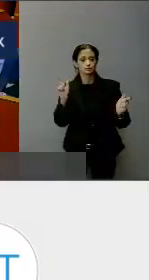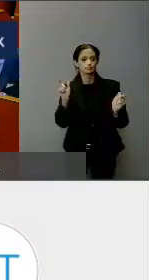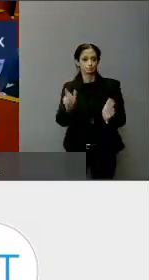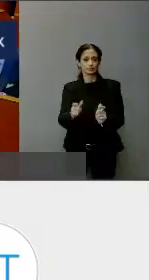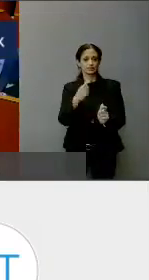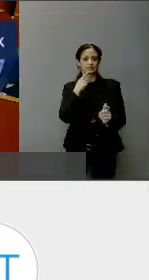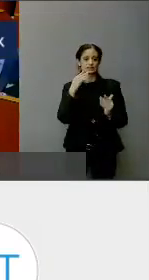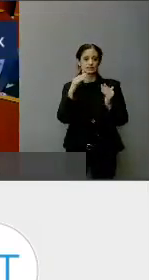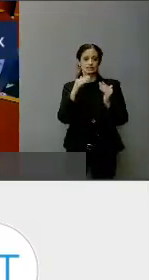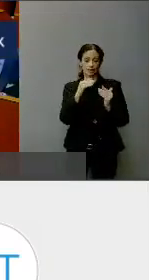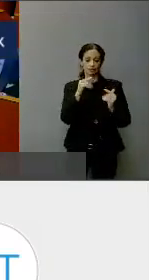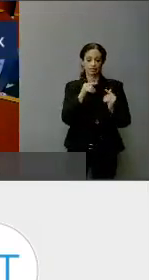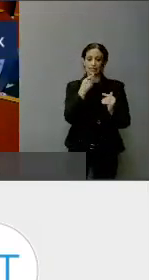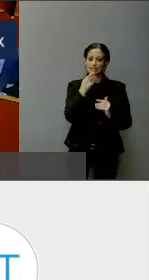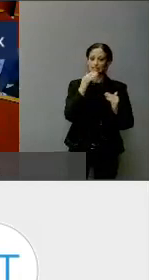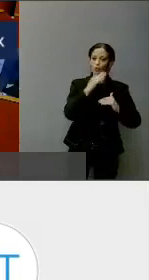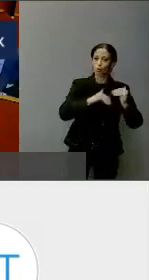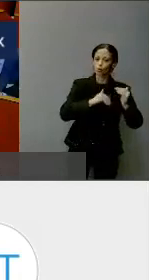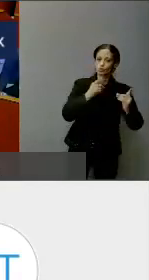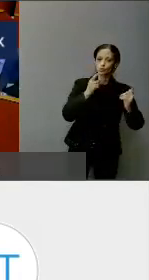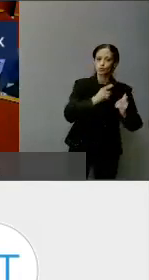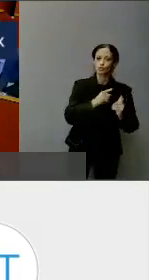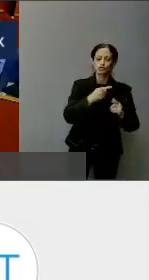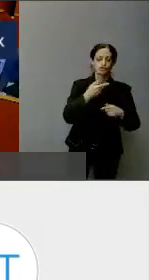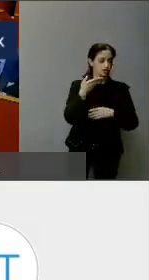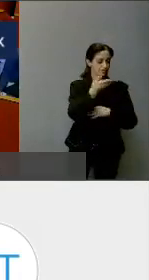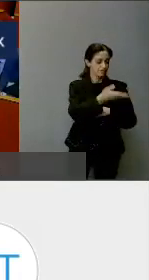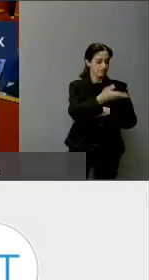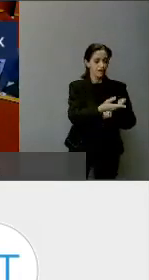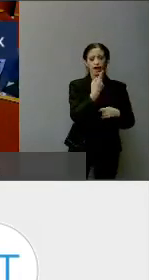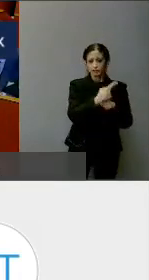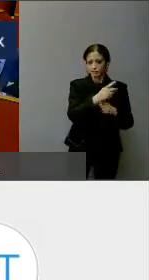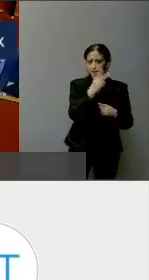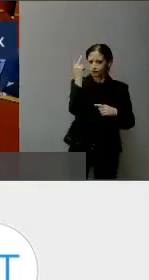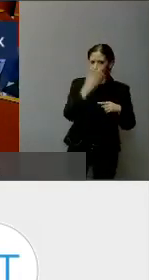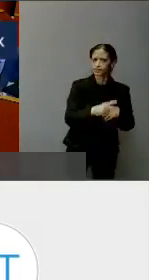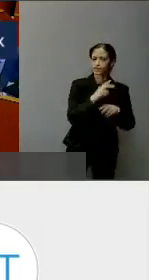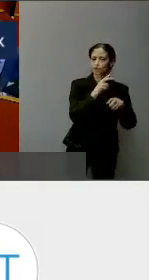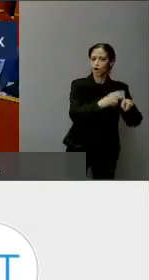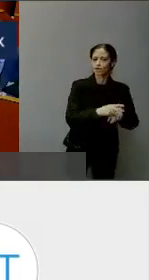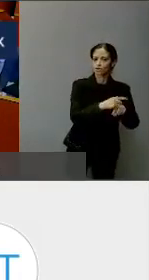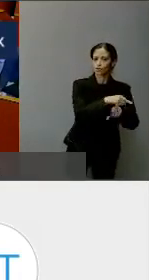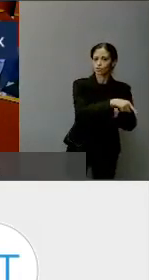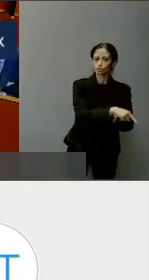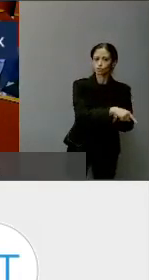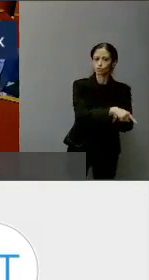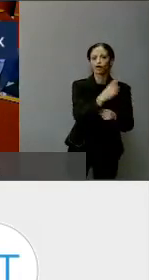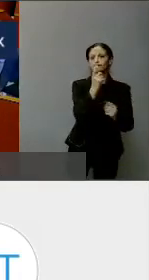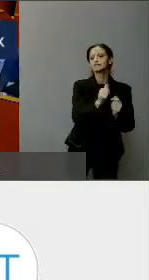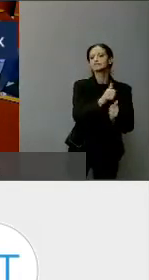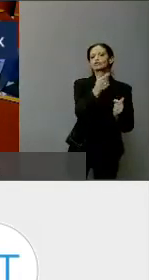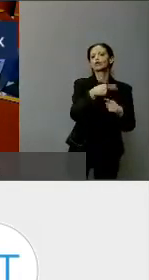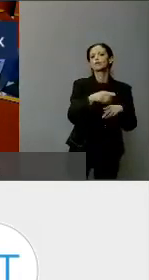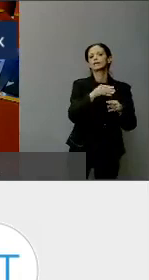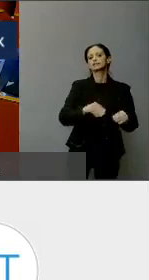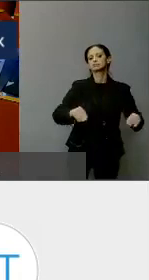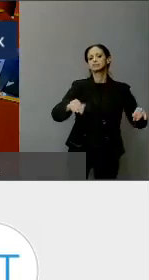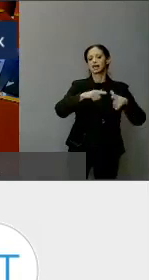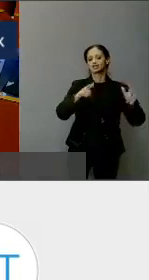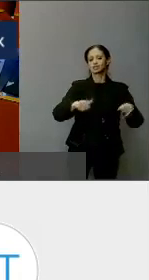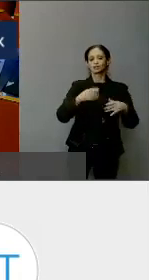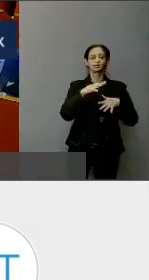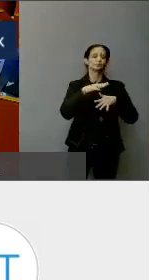a fare davvero gli agricoltori non a venire lì a godersi le spiagge della nostra bella liguria della nostra bella